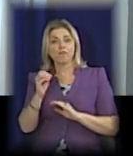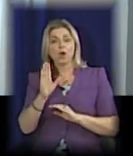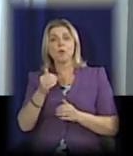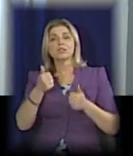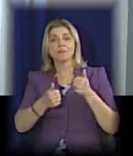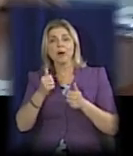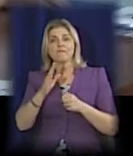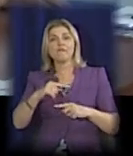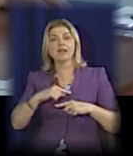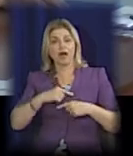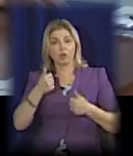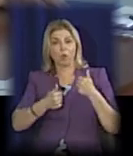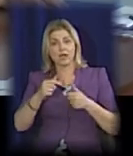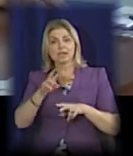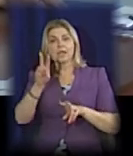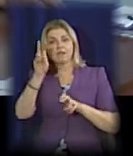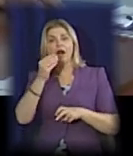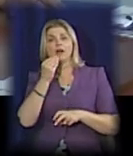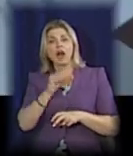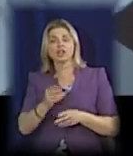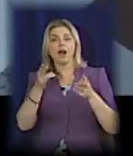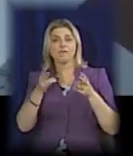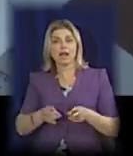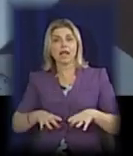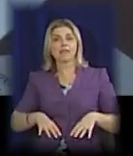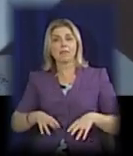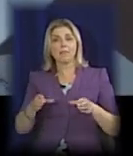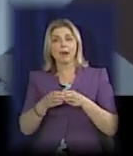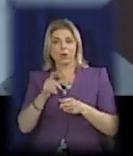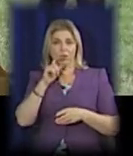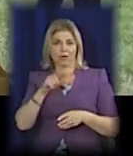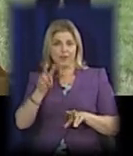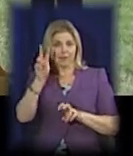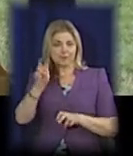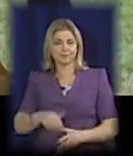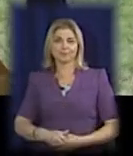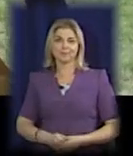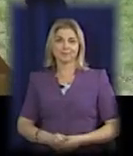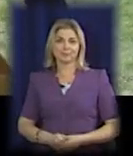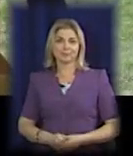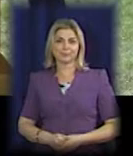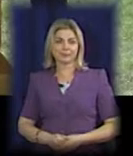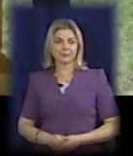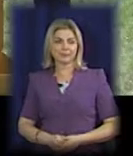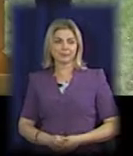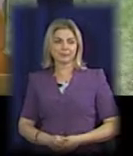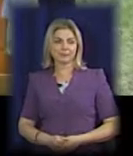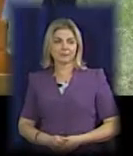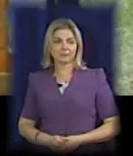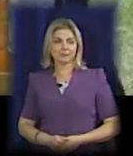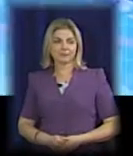фіналі конкурсу за звання кращої аварійно-диспетчерської бригади України. Наталя Забазнова, телевізійні новини